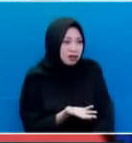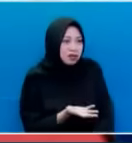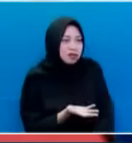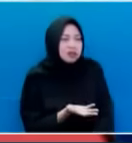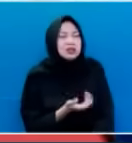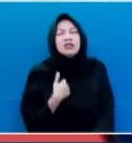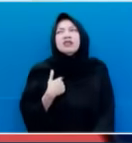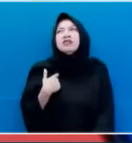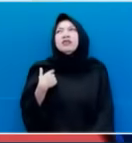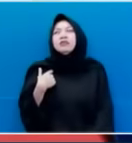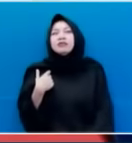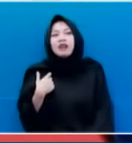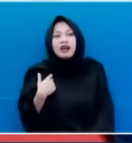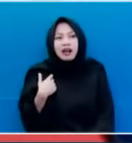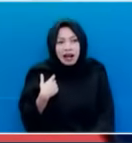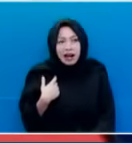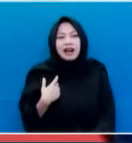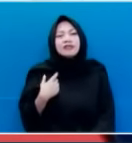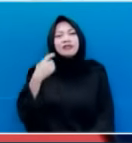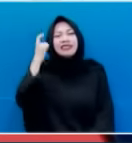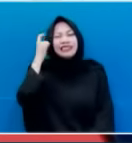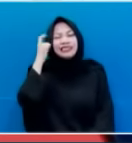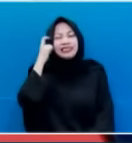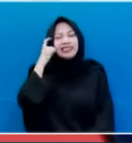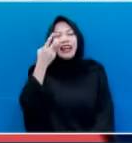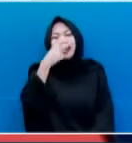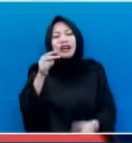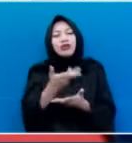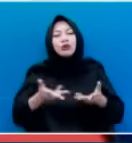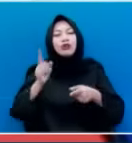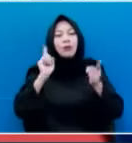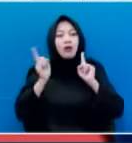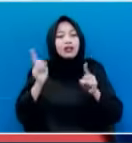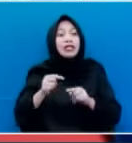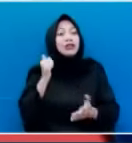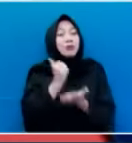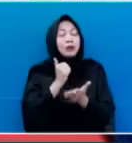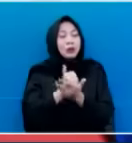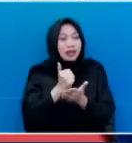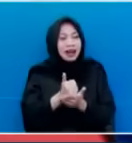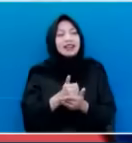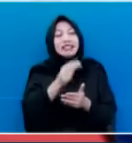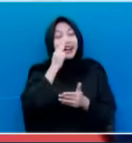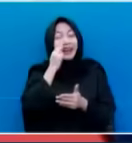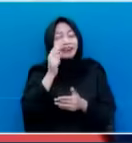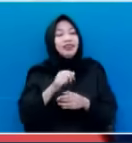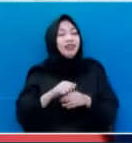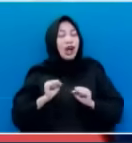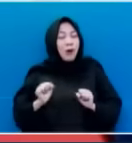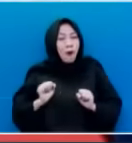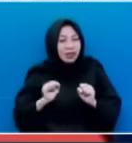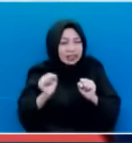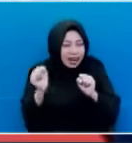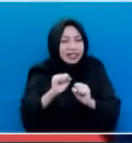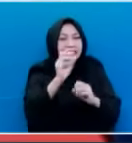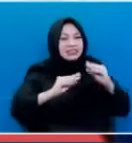Kalau optimis atau tidak, kita harus hitung politiknya juga ya. Tapi kalau dimungkinkan atau tidak, sangat dimungkinkan. Karena itu tadi, satu hari itu